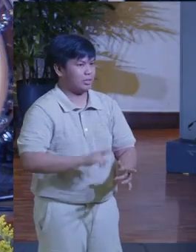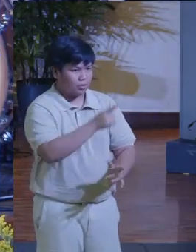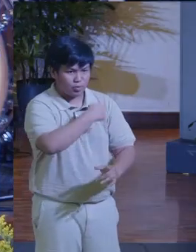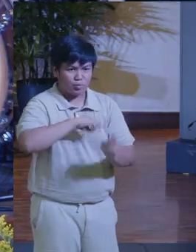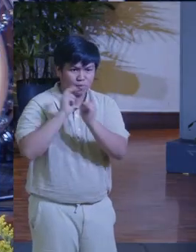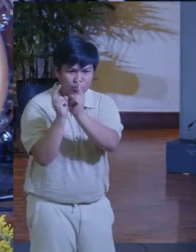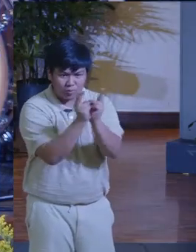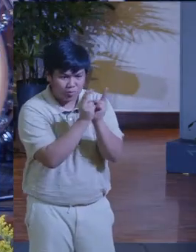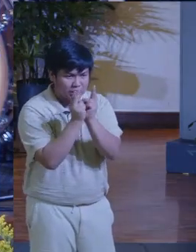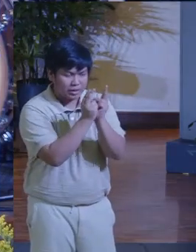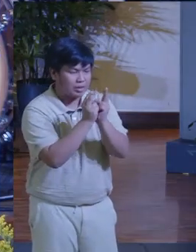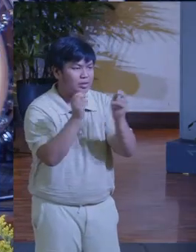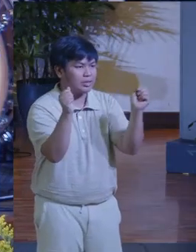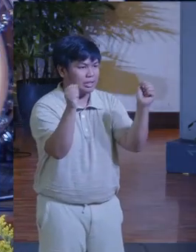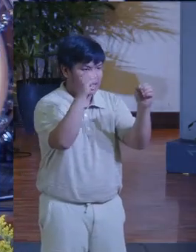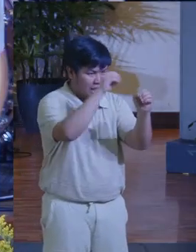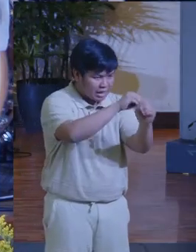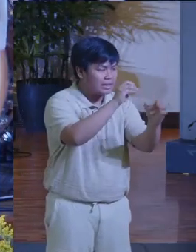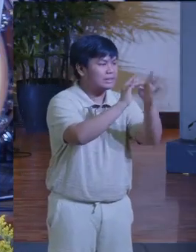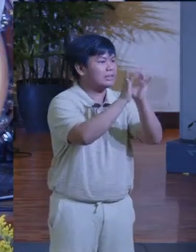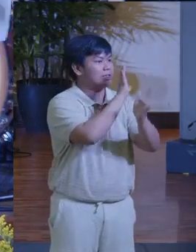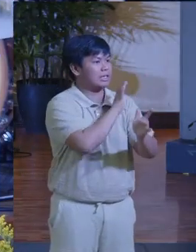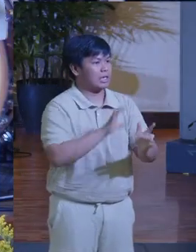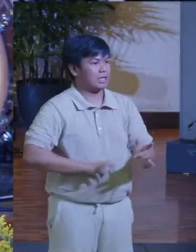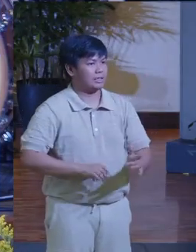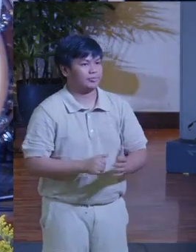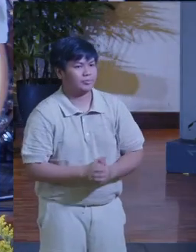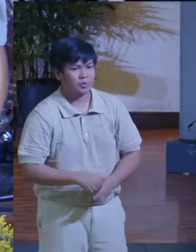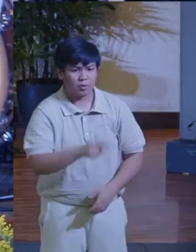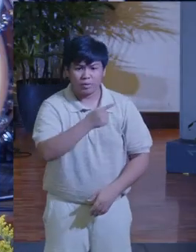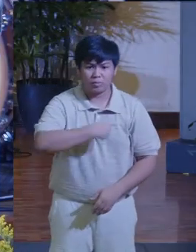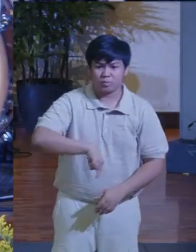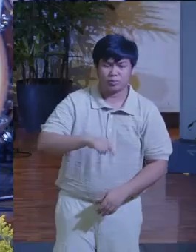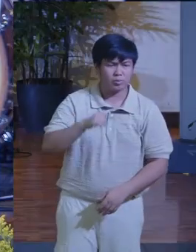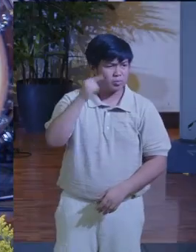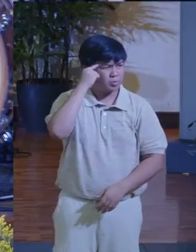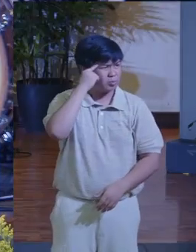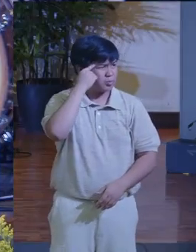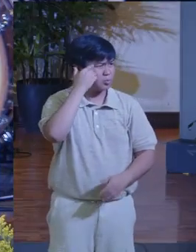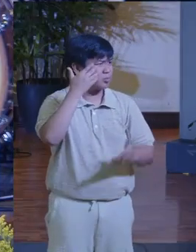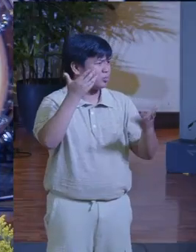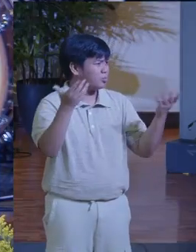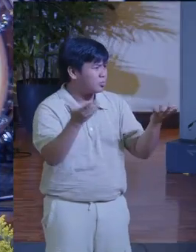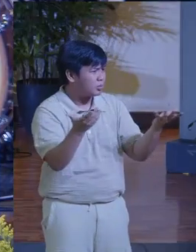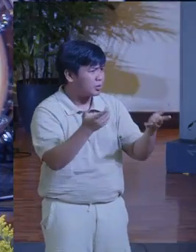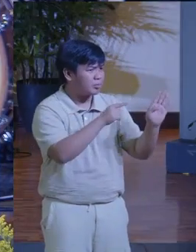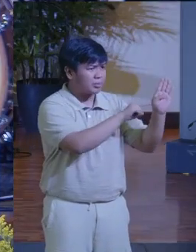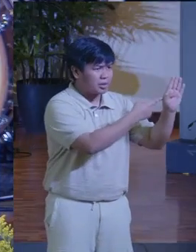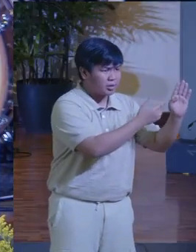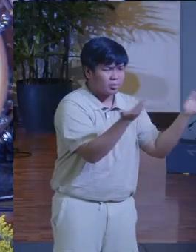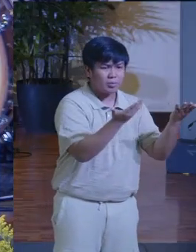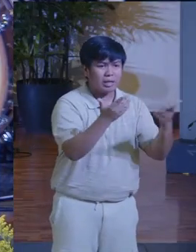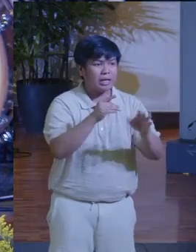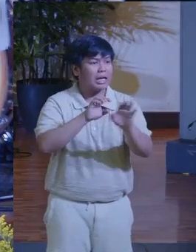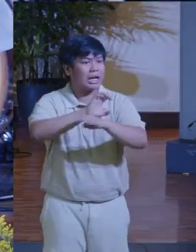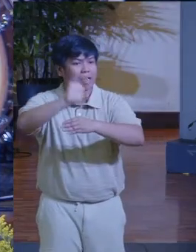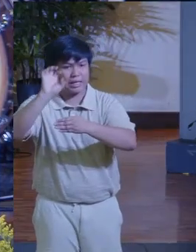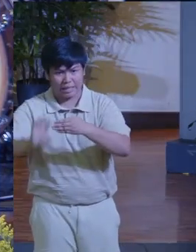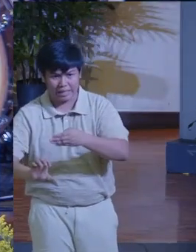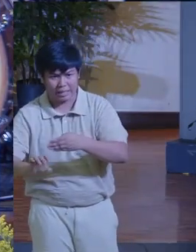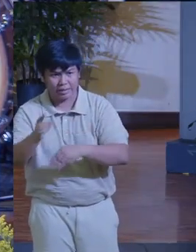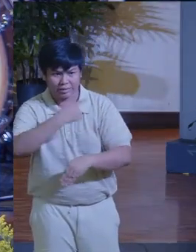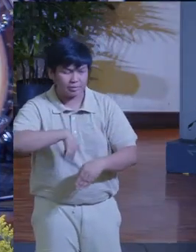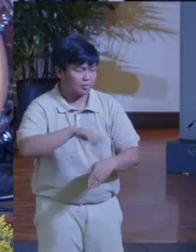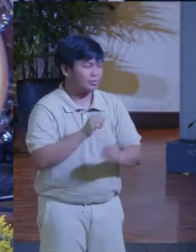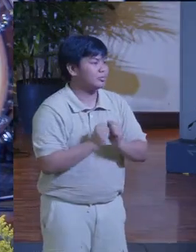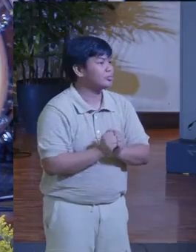united in Him. Hindi natin alam kung saan tayo nagtatapos at kung saan siya nag-uumpisa. Sapagkat we are in Him